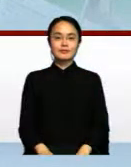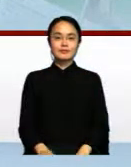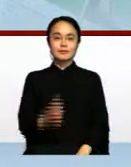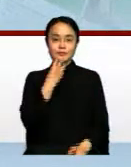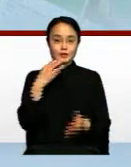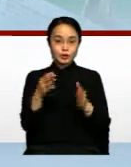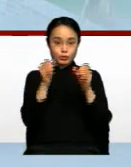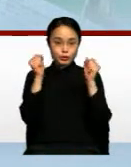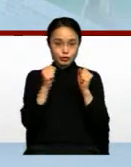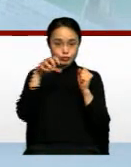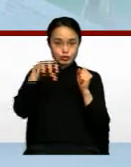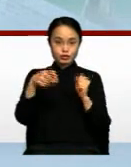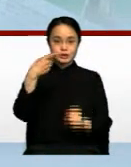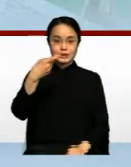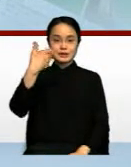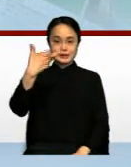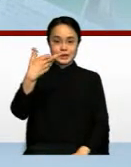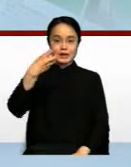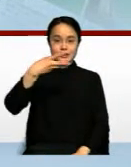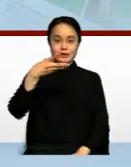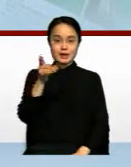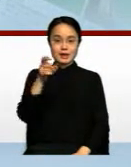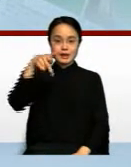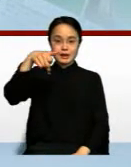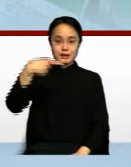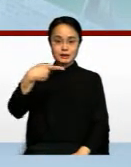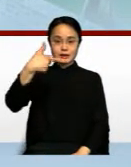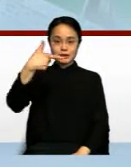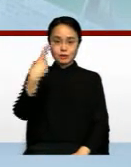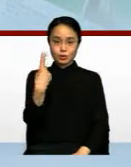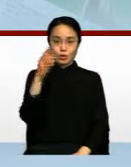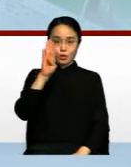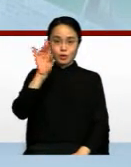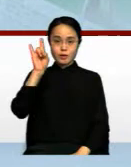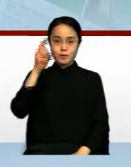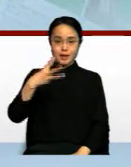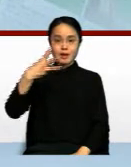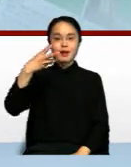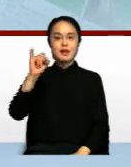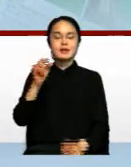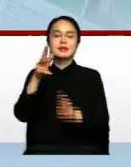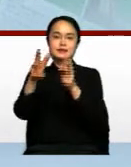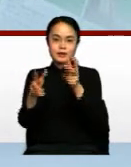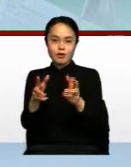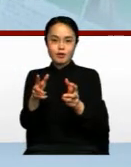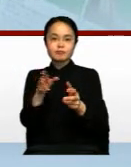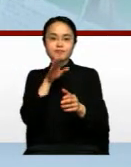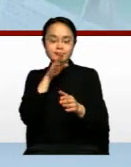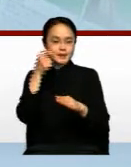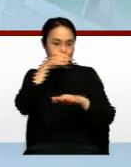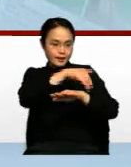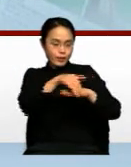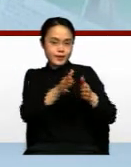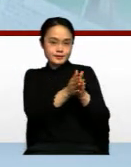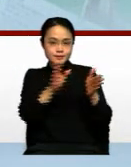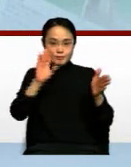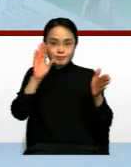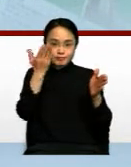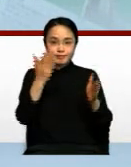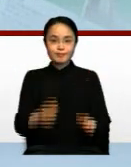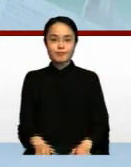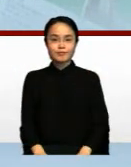경기 북부의 새로운 성장동력으로 기대를 모으는 고양 일산 테크노벨리 사업이 본 궤도에 진입했습니다 오는